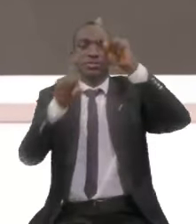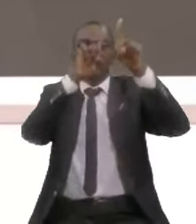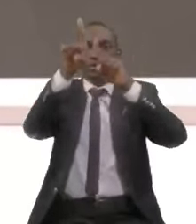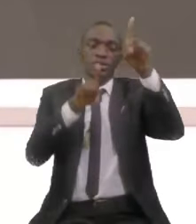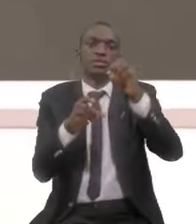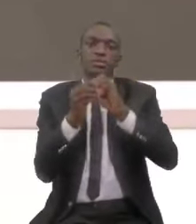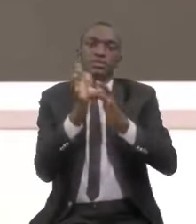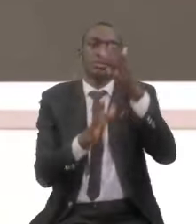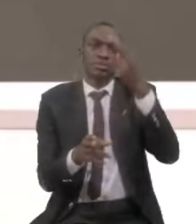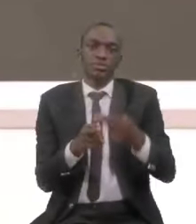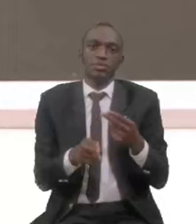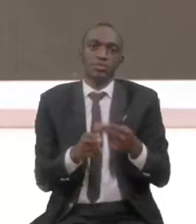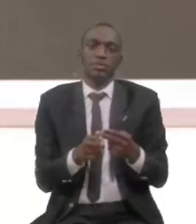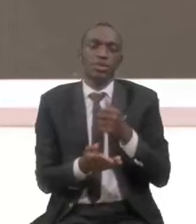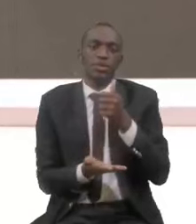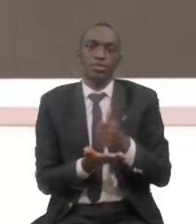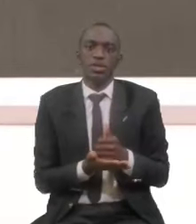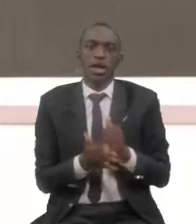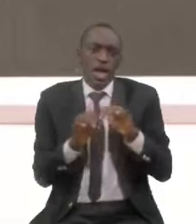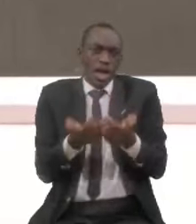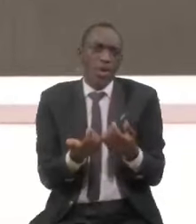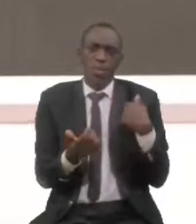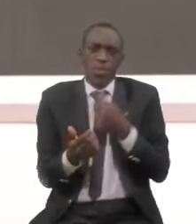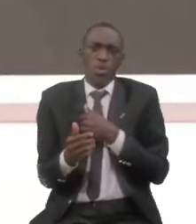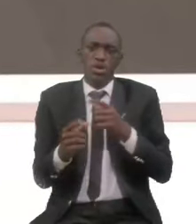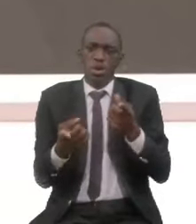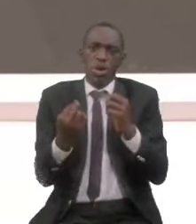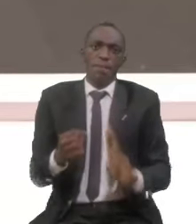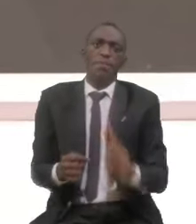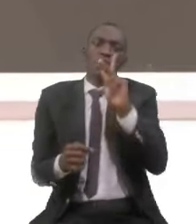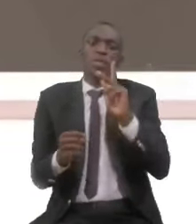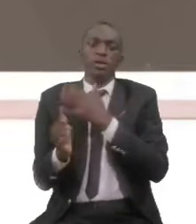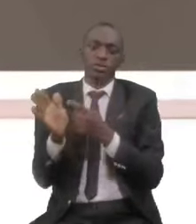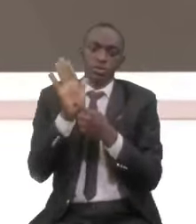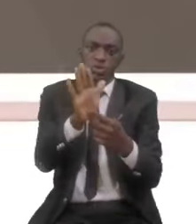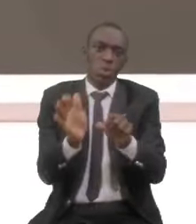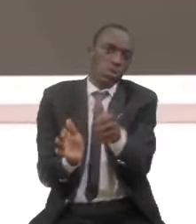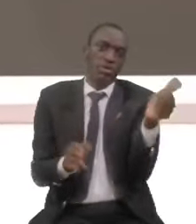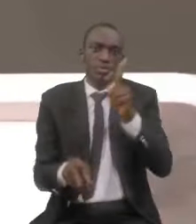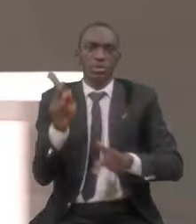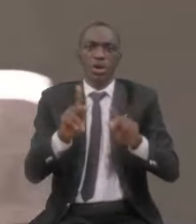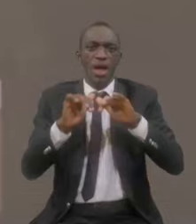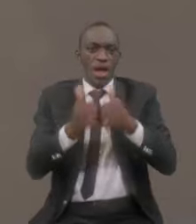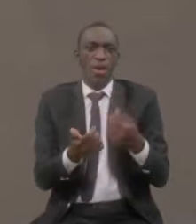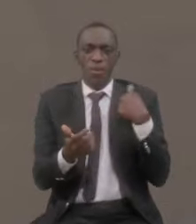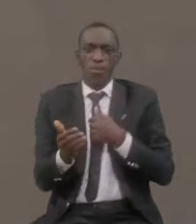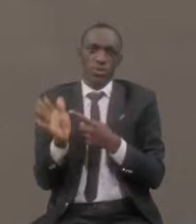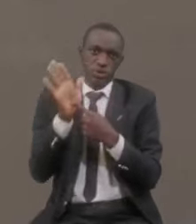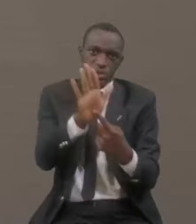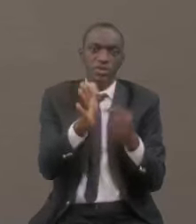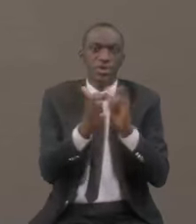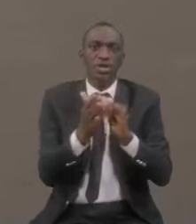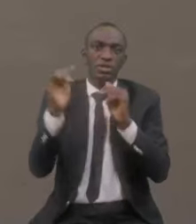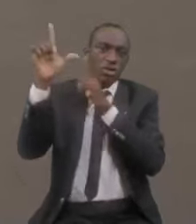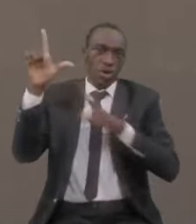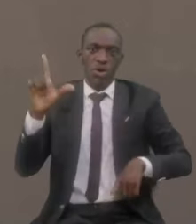Comment nous manifester pour montrer aux autres? Comment démontrer que le Seigneur nous a